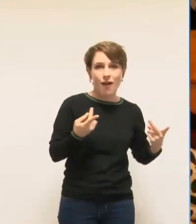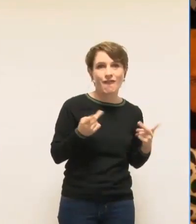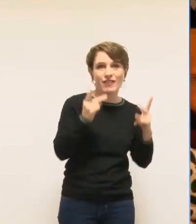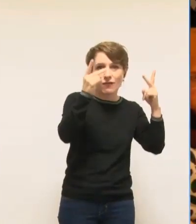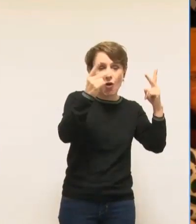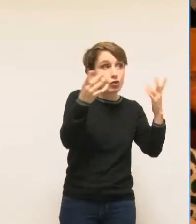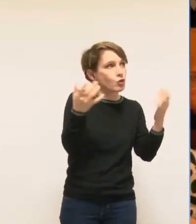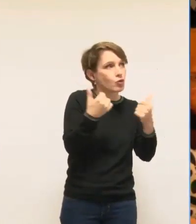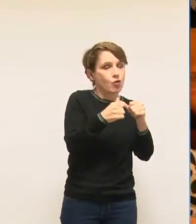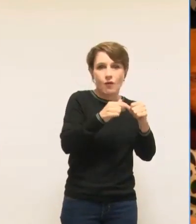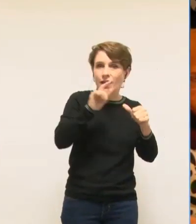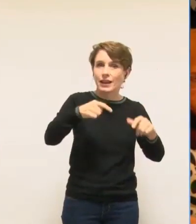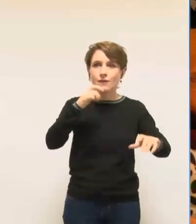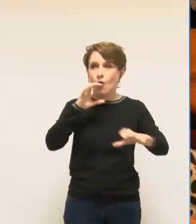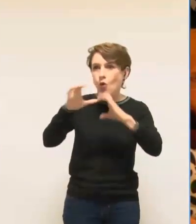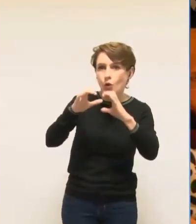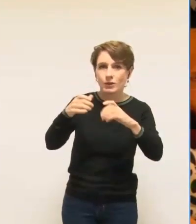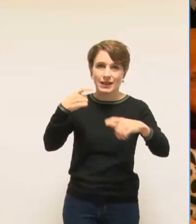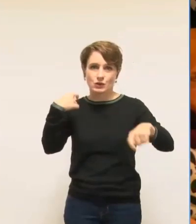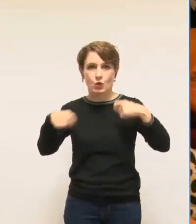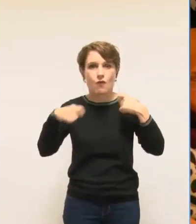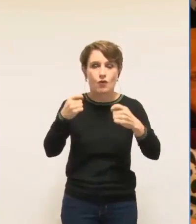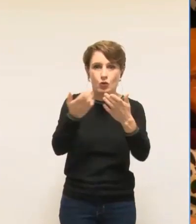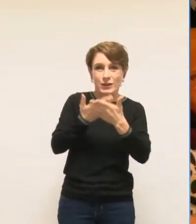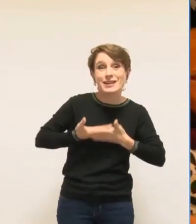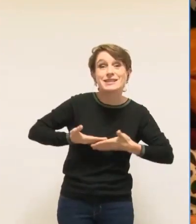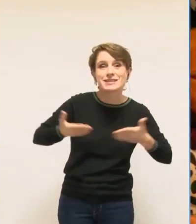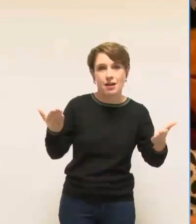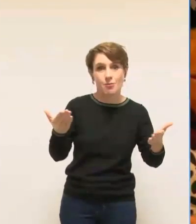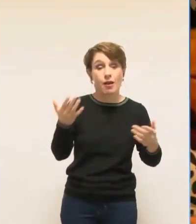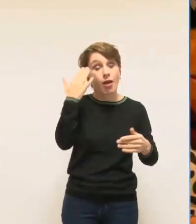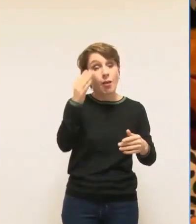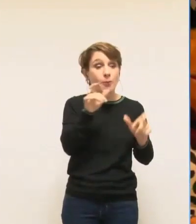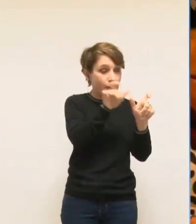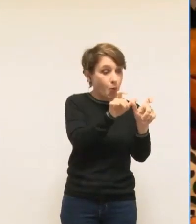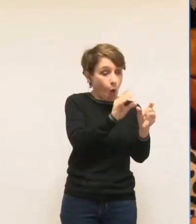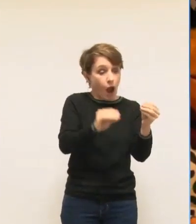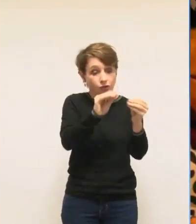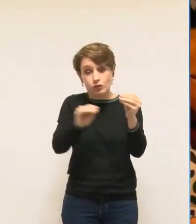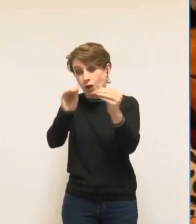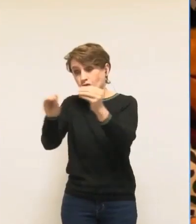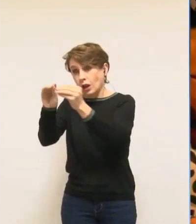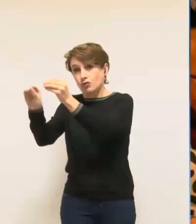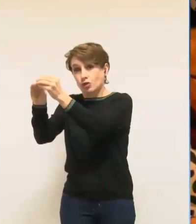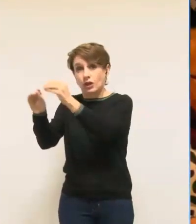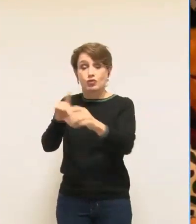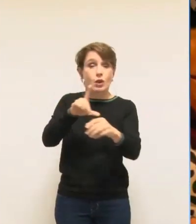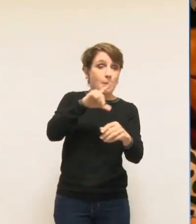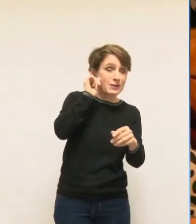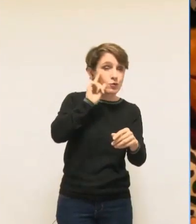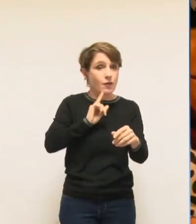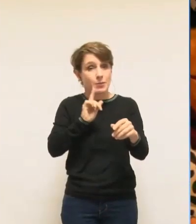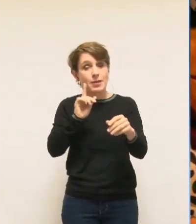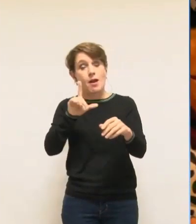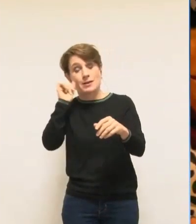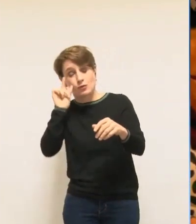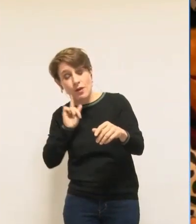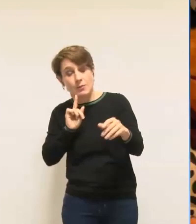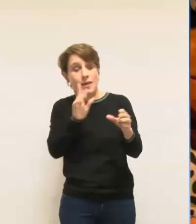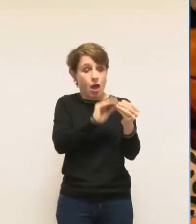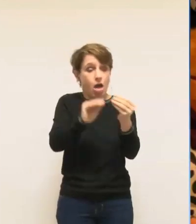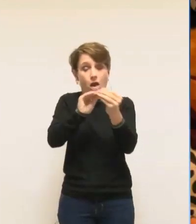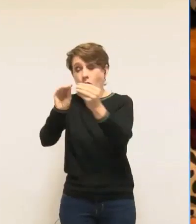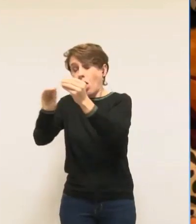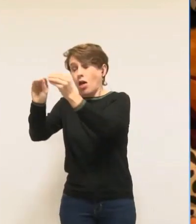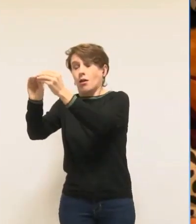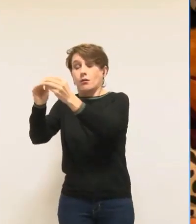communication fluide, simple, et la redondance de termes peut être fastidieux, voire même